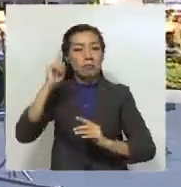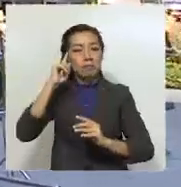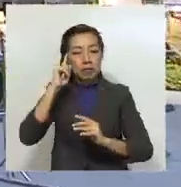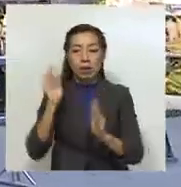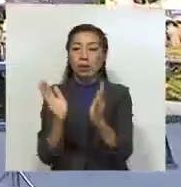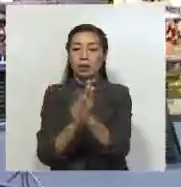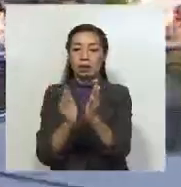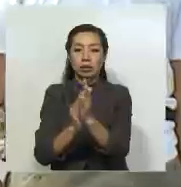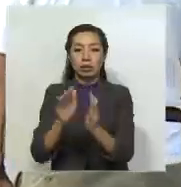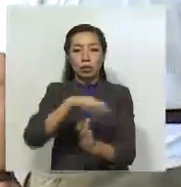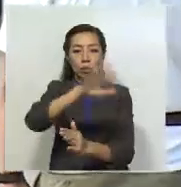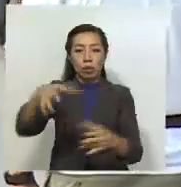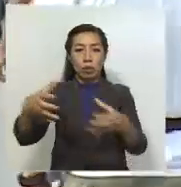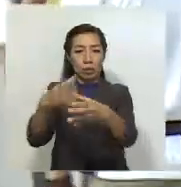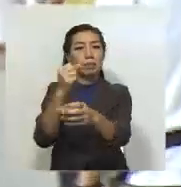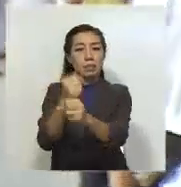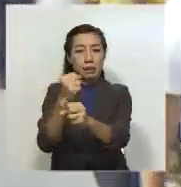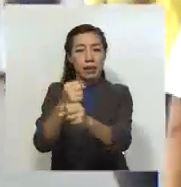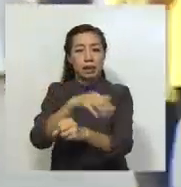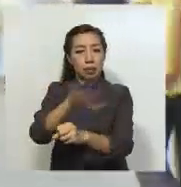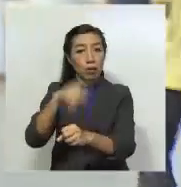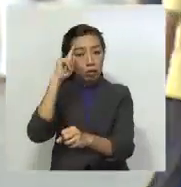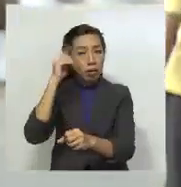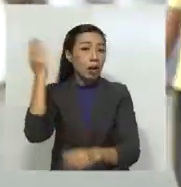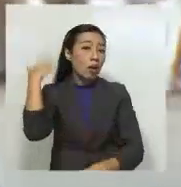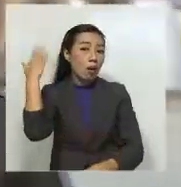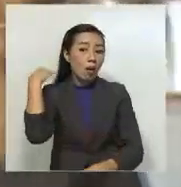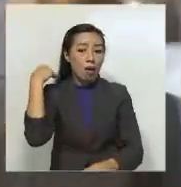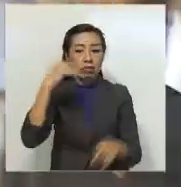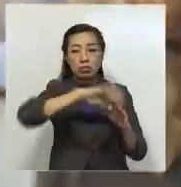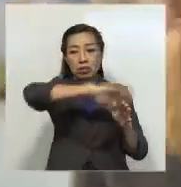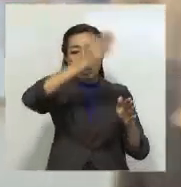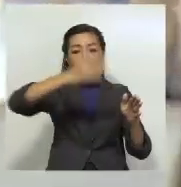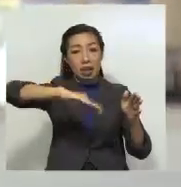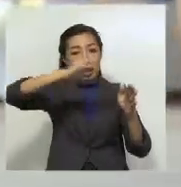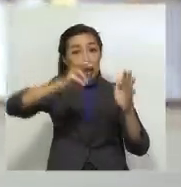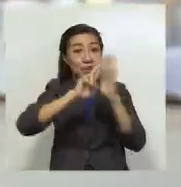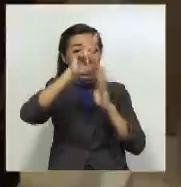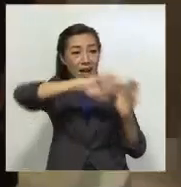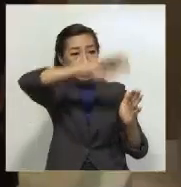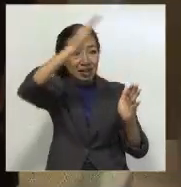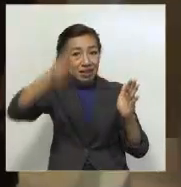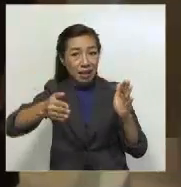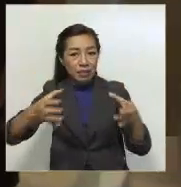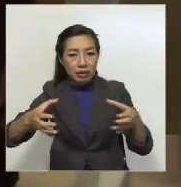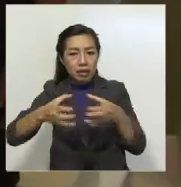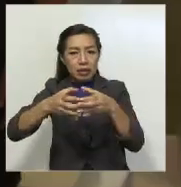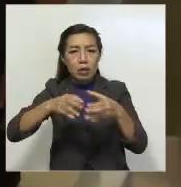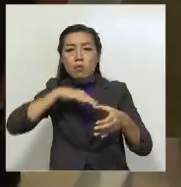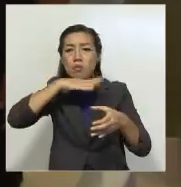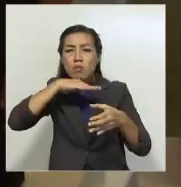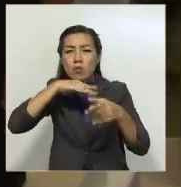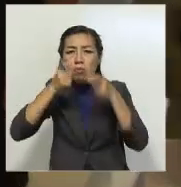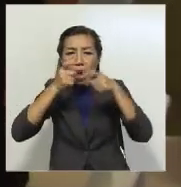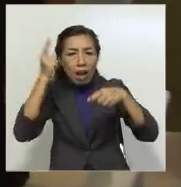ชูผู้ปฏิบัติหน้าที่โดยตลอดระยะเวลา18วันที่ทีมหมูป่าอะคาเดมี่ติดอยู่ในถ้ำหลวงสมเด็